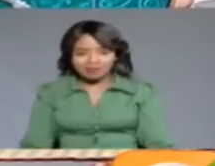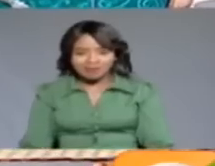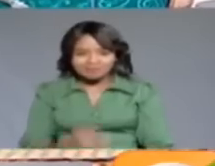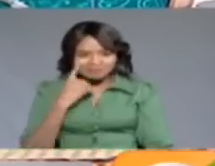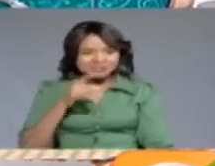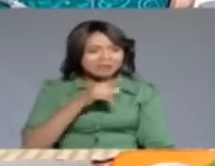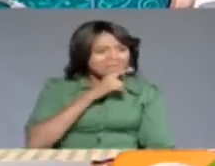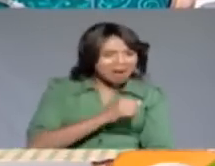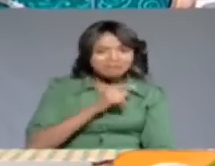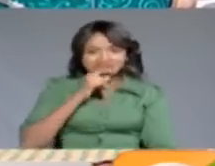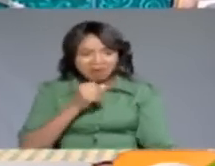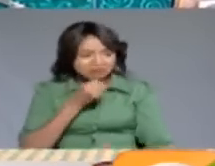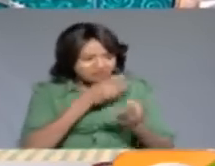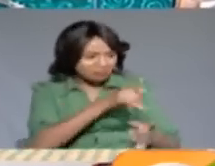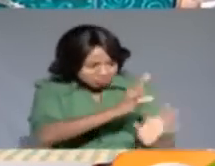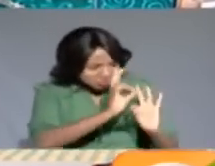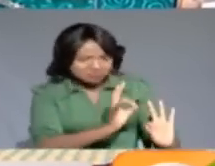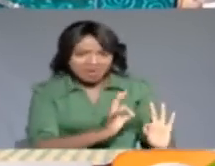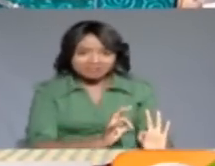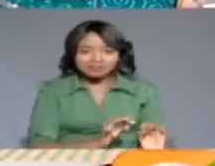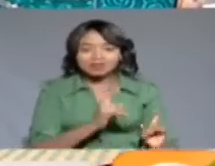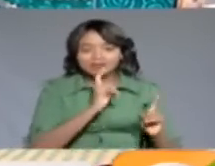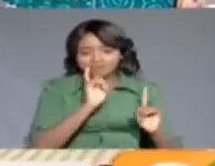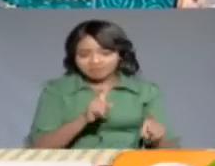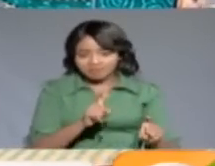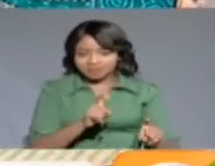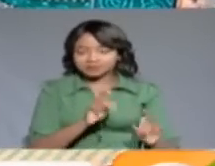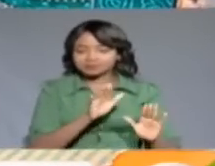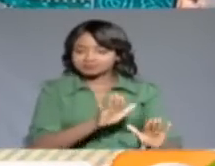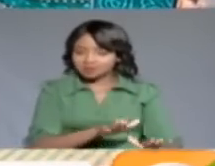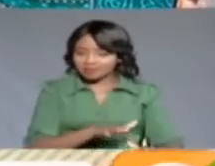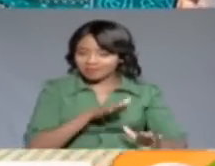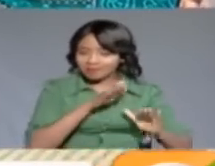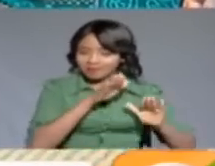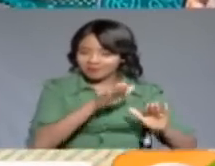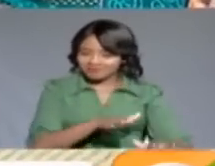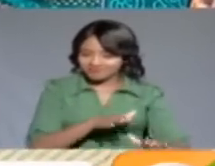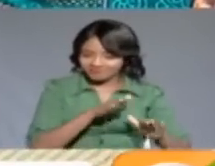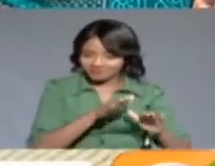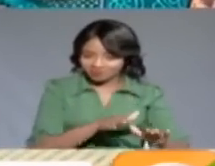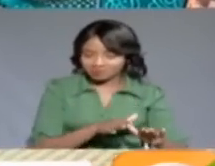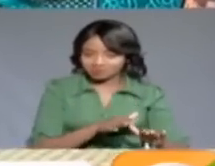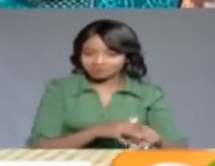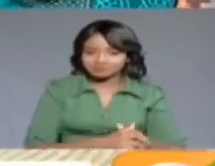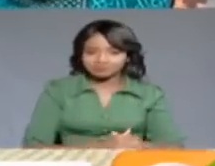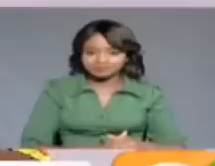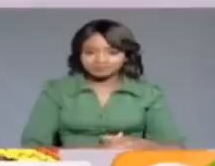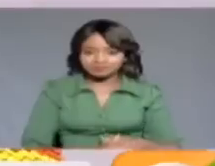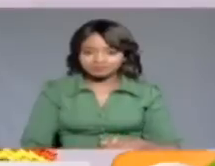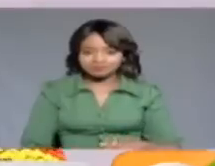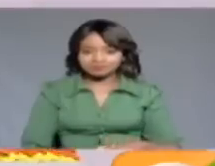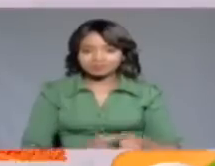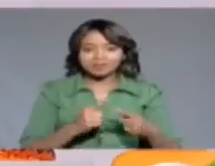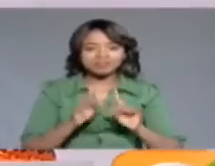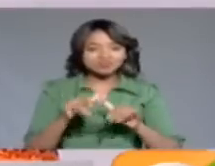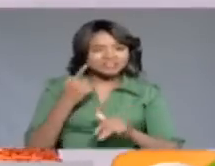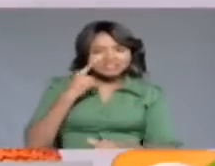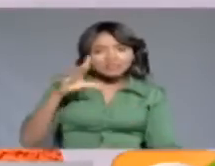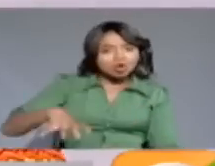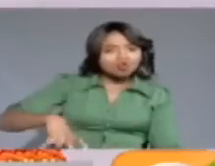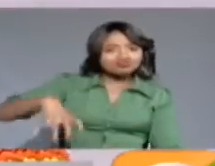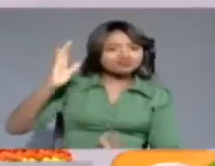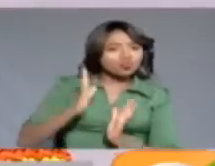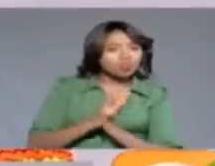fresh. Lakini ina mipaka yake na mafunzo yake. Huyu si ajabu tunaweza kumlaumu, lakini mwanzo tuanze kumwangalia amelelewa na kina